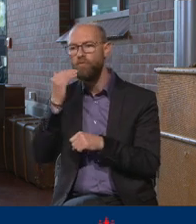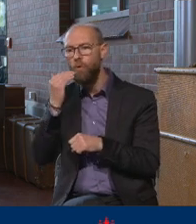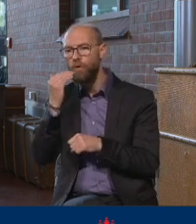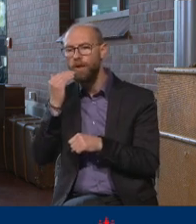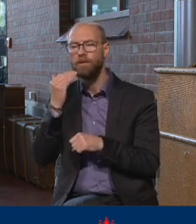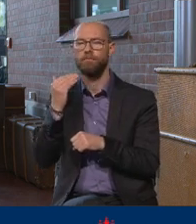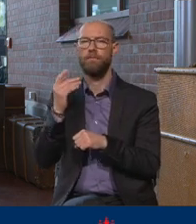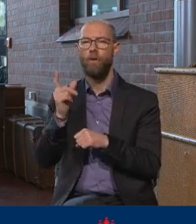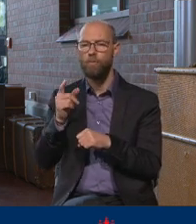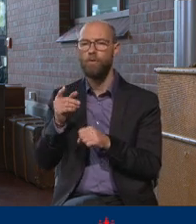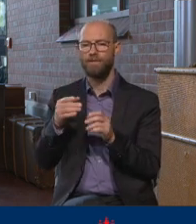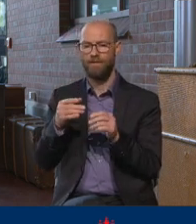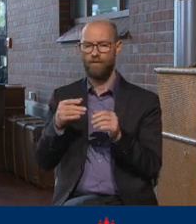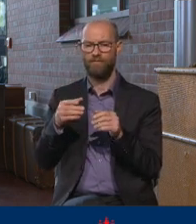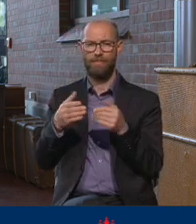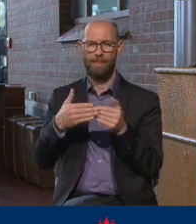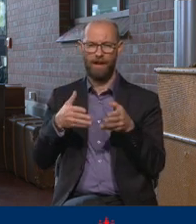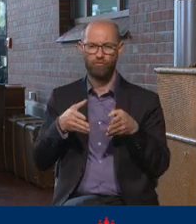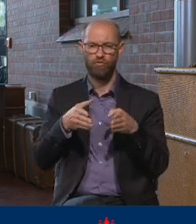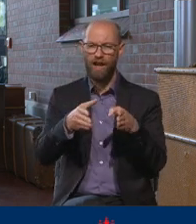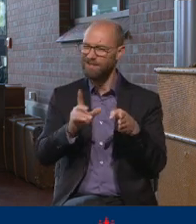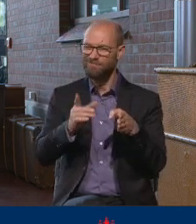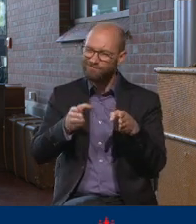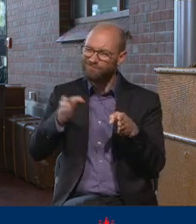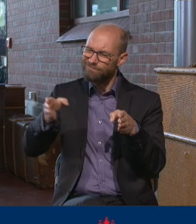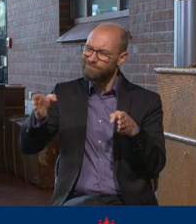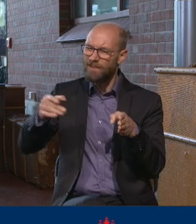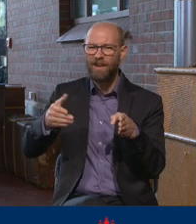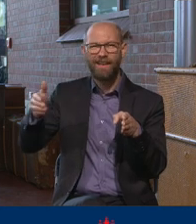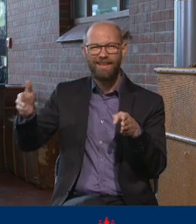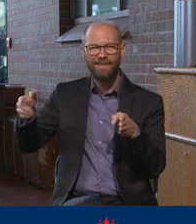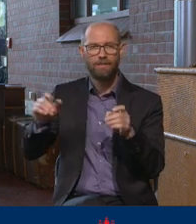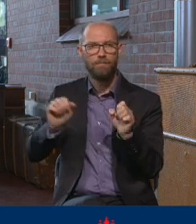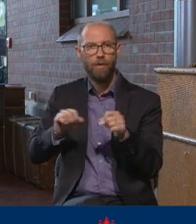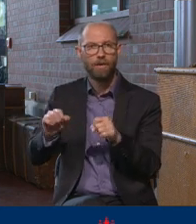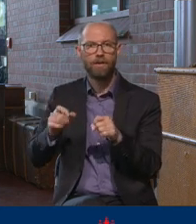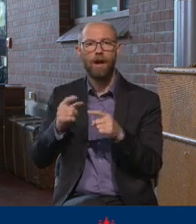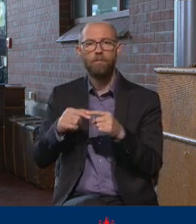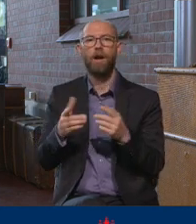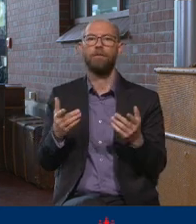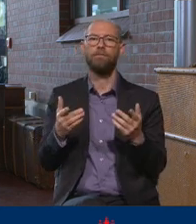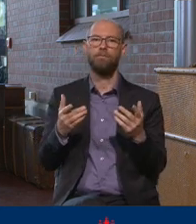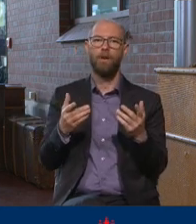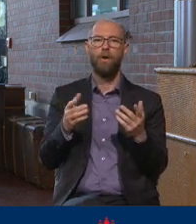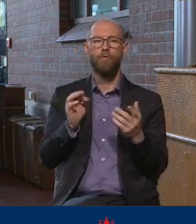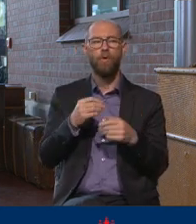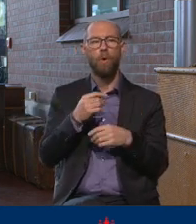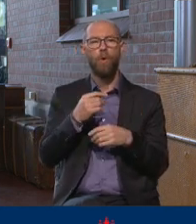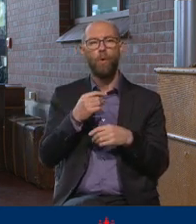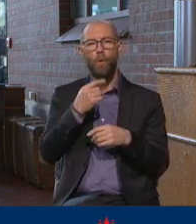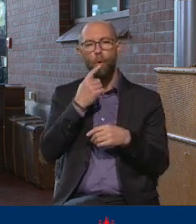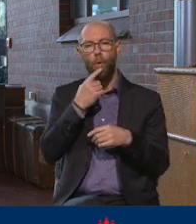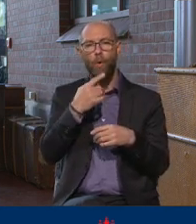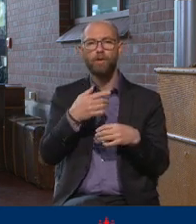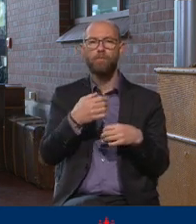geschützten lagen möglich aber man kriegt glaube ich auch am ende neben der adresse für rothenburgsort auch die chance